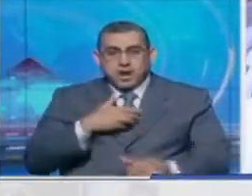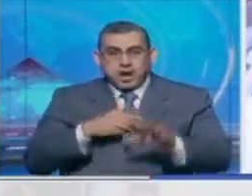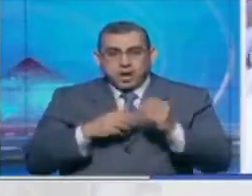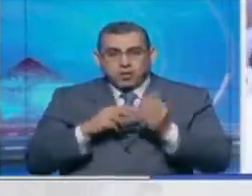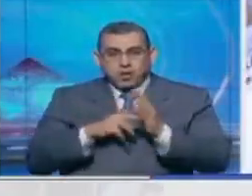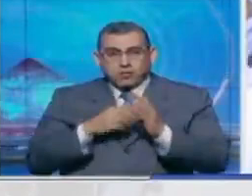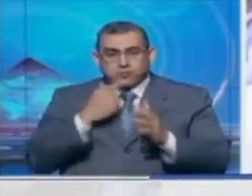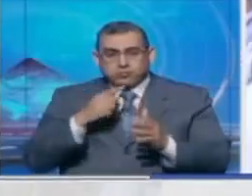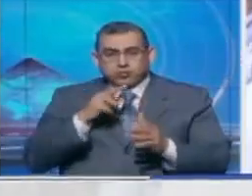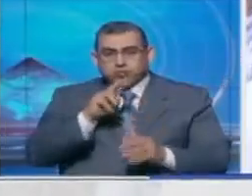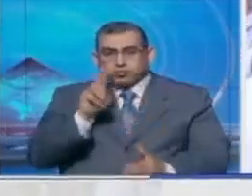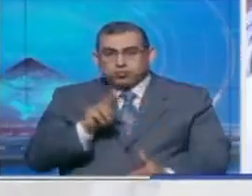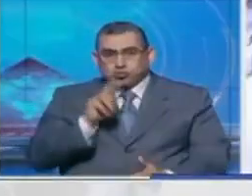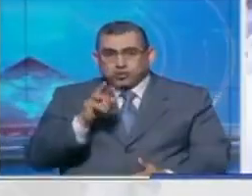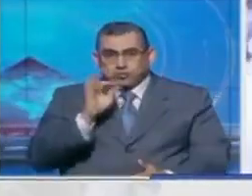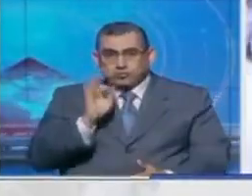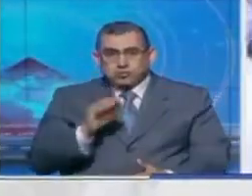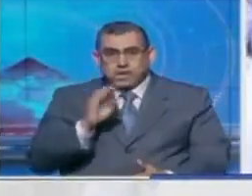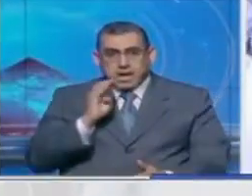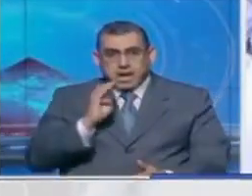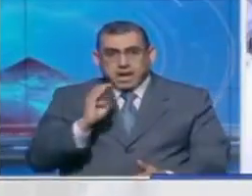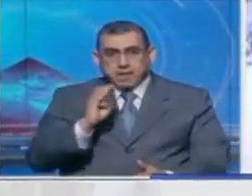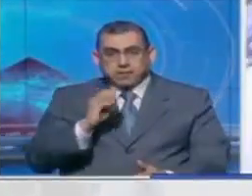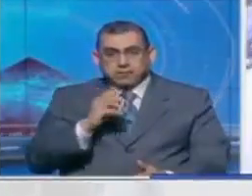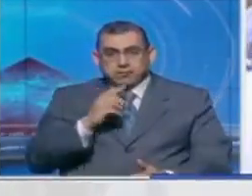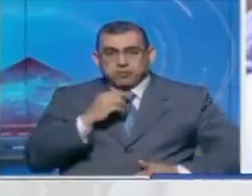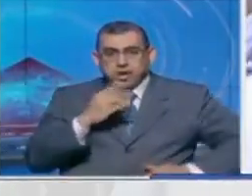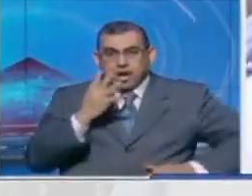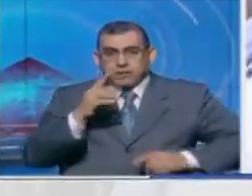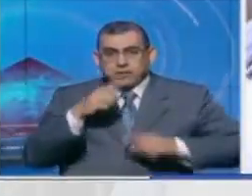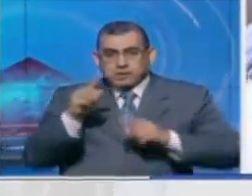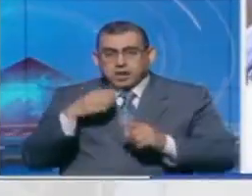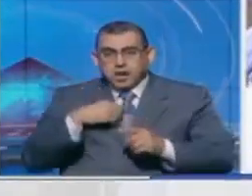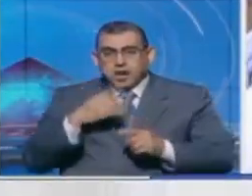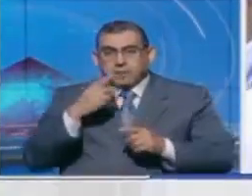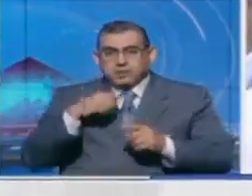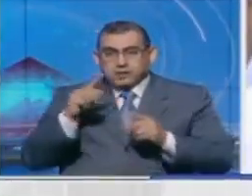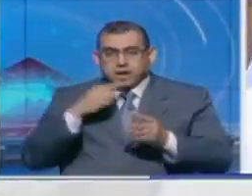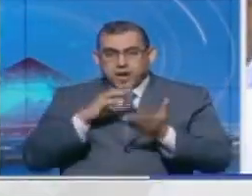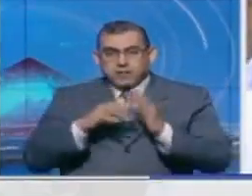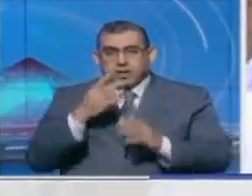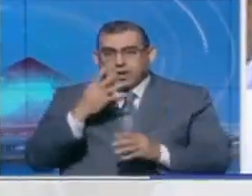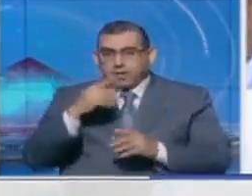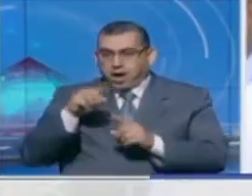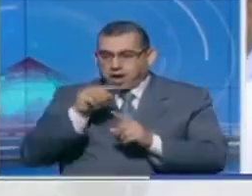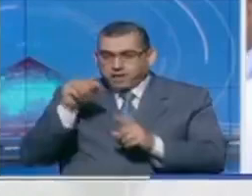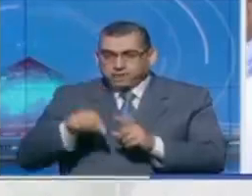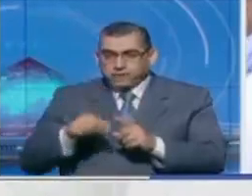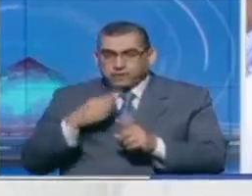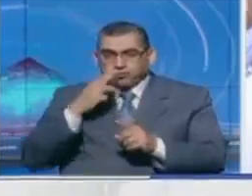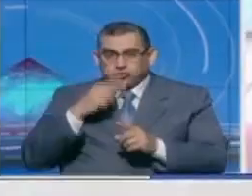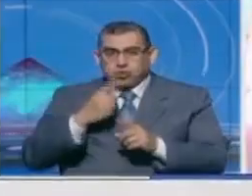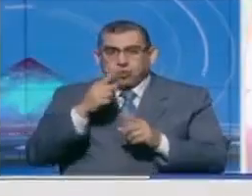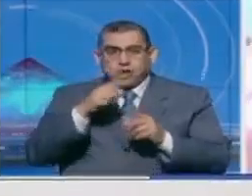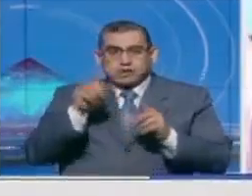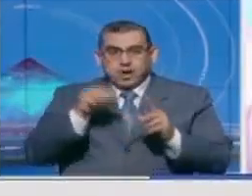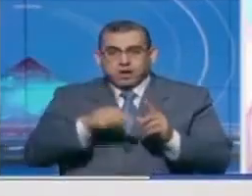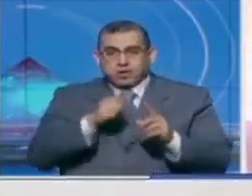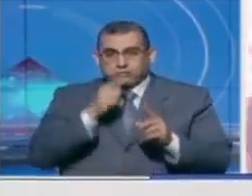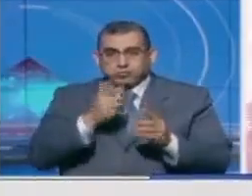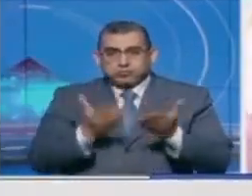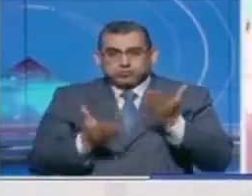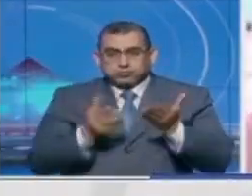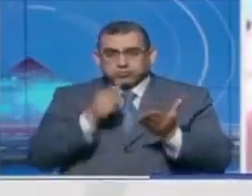سهله، والاسئله يعني الاجابات ما كانتش مثلا اربعه صح مثلا وانا عايز الاصح، لا كان في مثلا ثلاثه غلط واحده بس هي اللي صح. امتحان يعني في